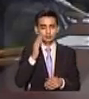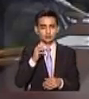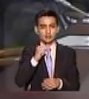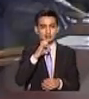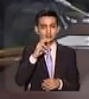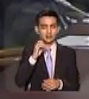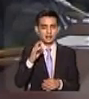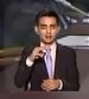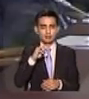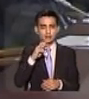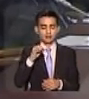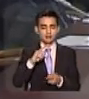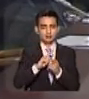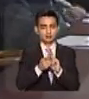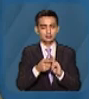Аскар Мамин.